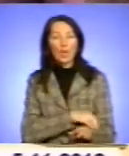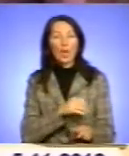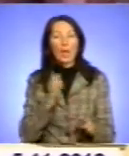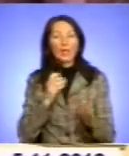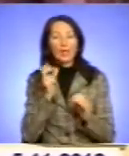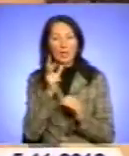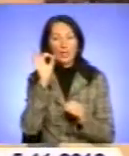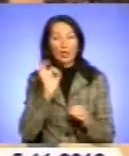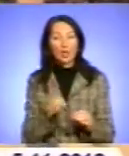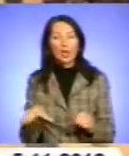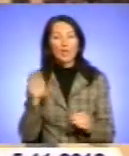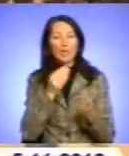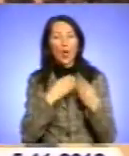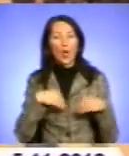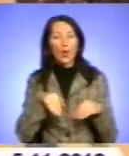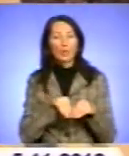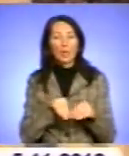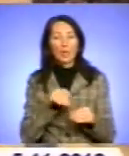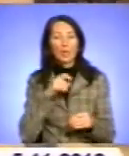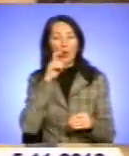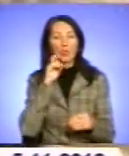13,18% і Всеукраїнське об'єднання «Свобода» –